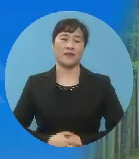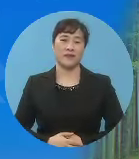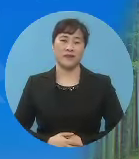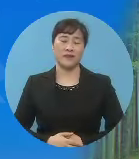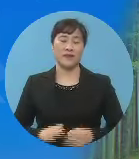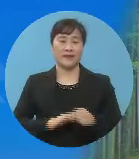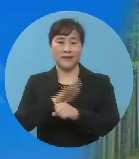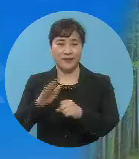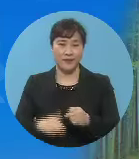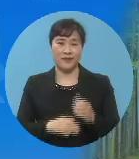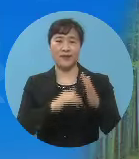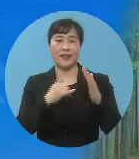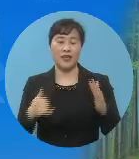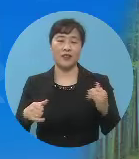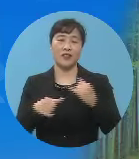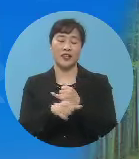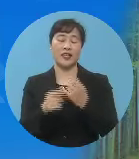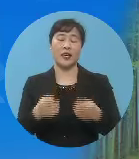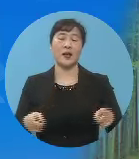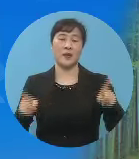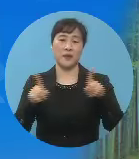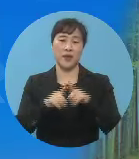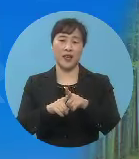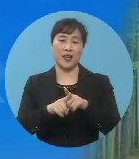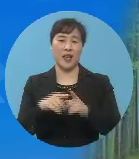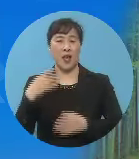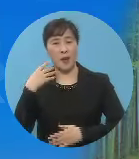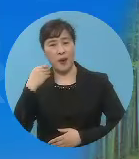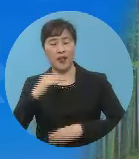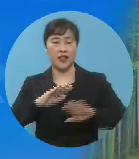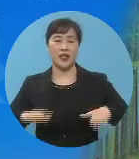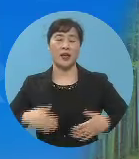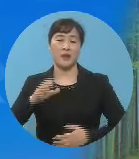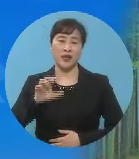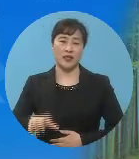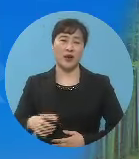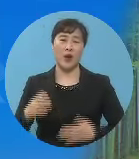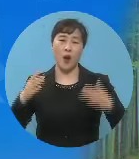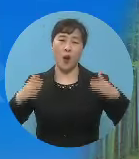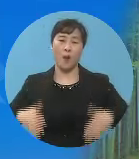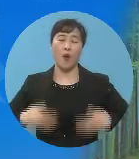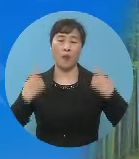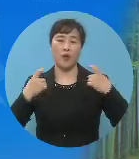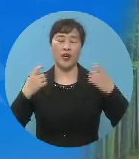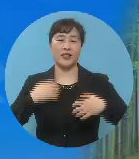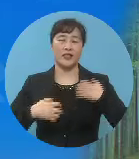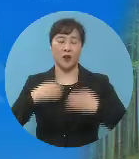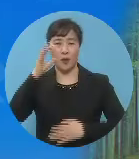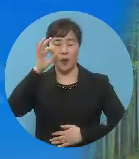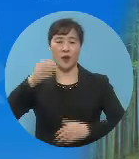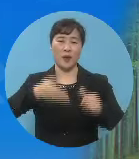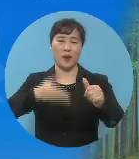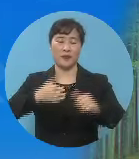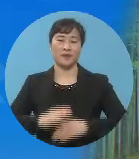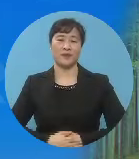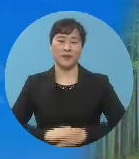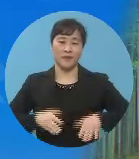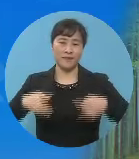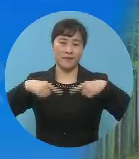마련되고 있습니다. 사랑하는 가족 연인과 함께 매력적인 전남에서 봄 여행 즐겨보시기 바랍니다.